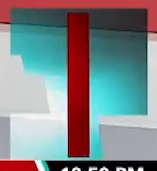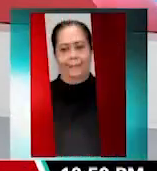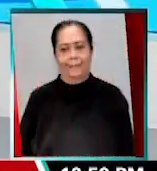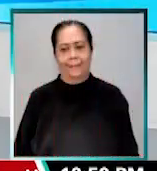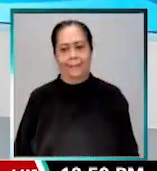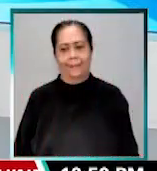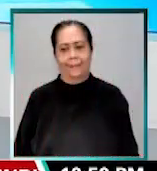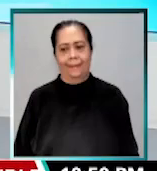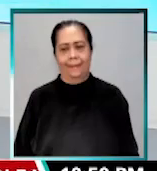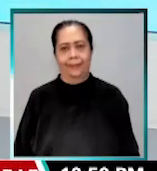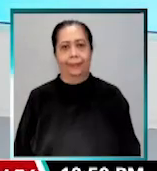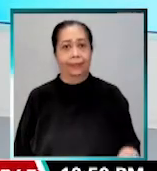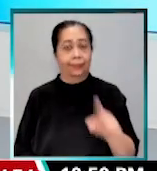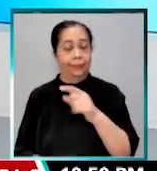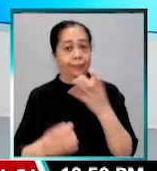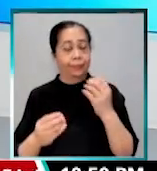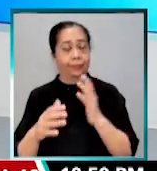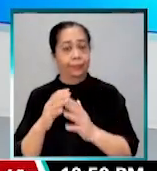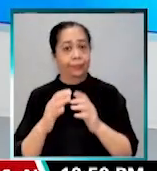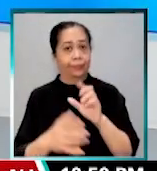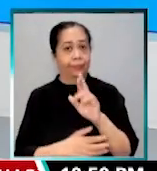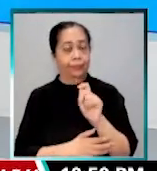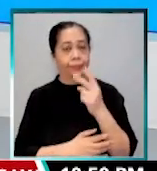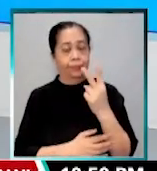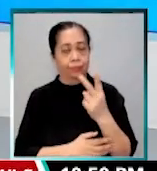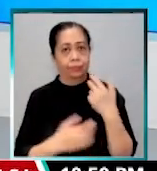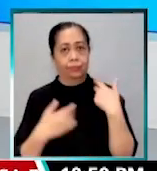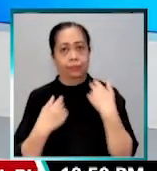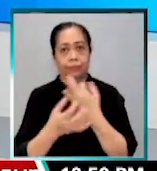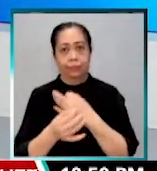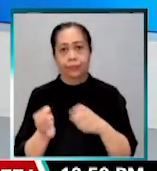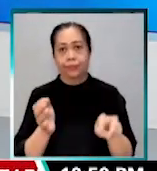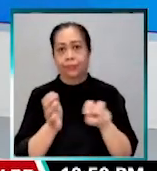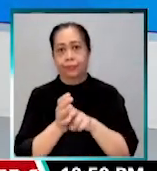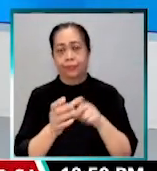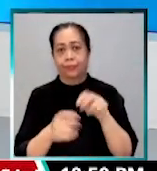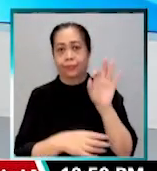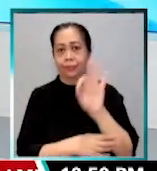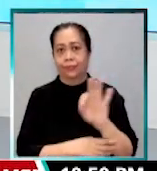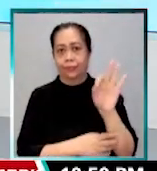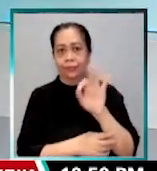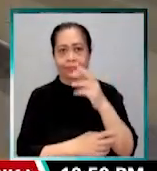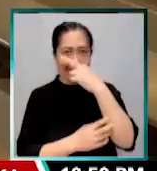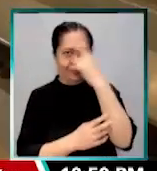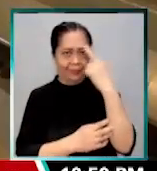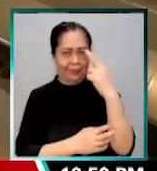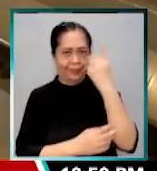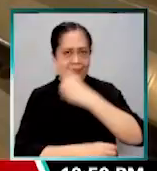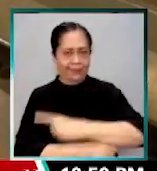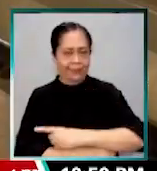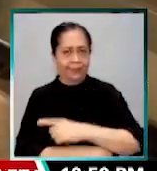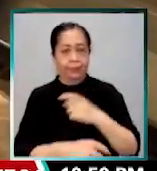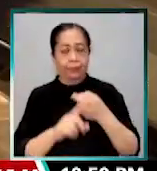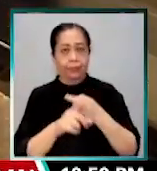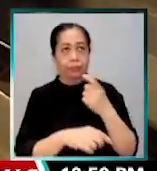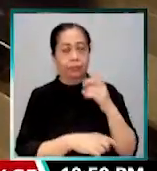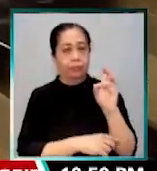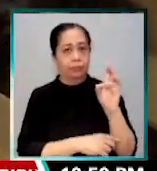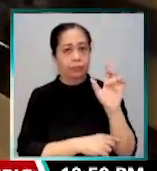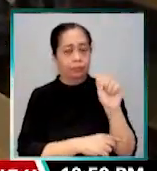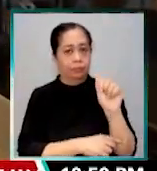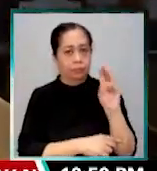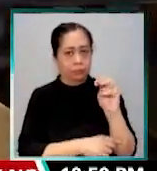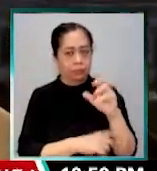Sa mga tumatangkilik sa LRT2, may libreng sakay sila sa Biyernes Rizal Day. Iyan ay mula 7 a.m. hanggang 9 a.m.